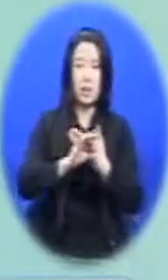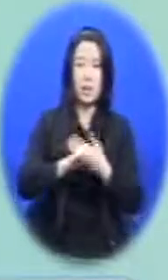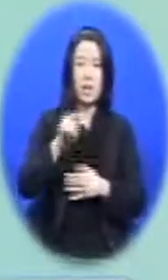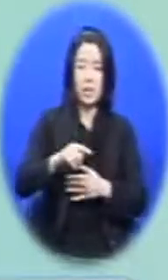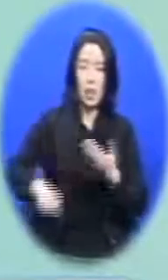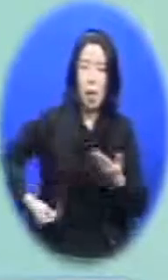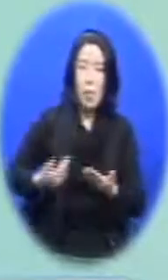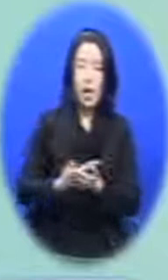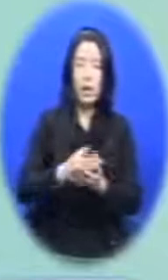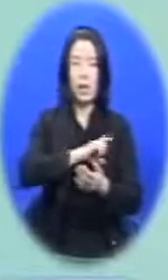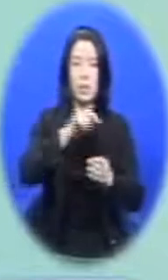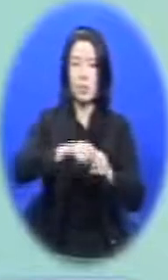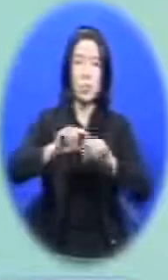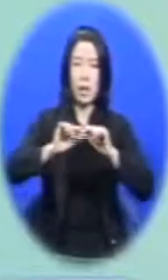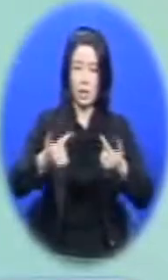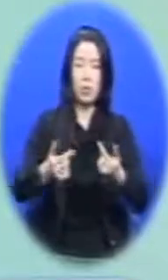이건 회개할 제목이 아니고